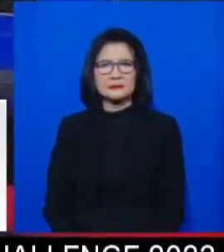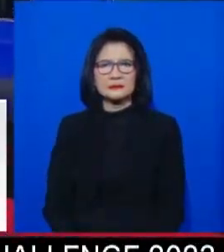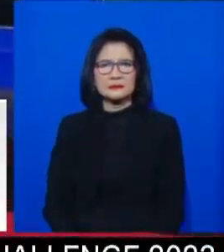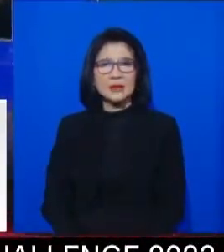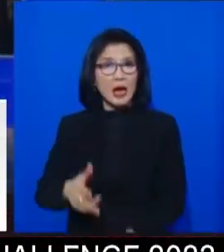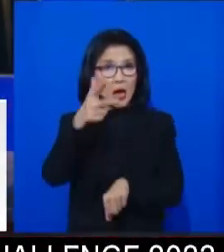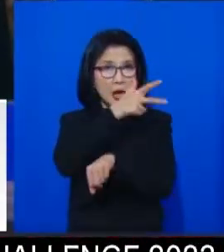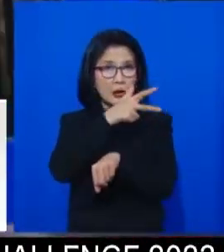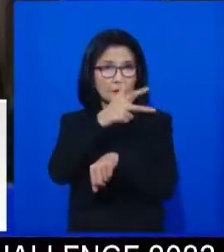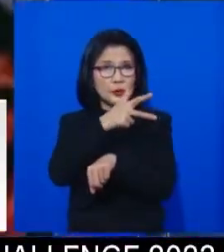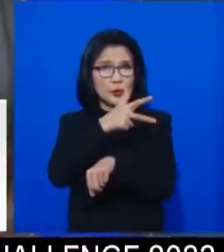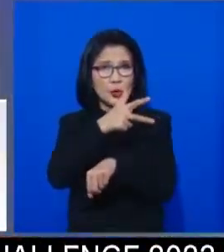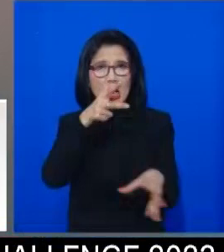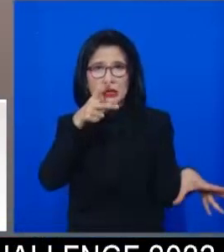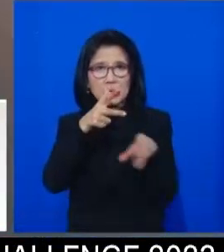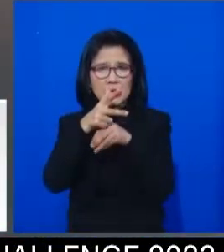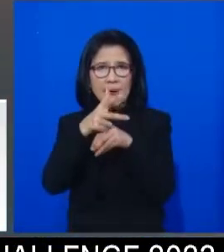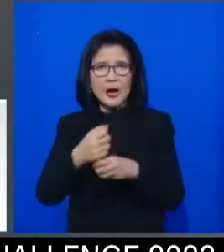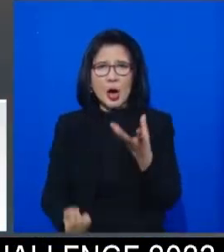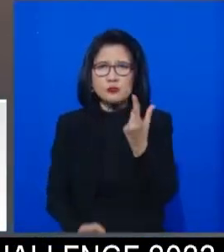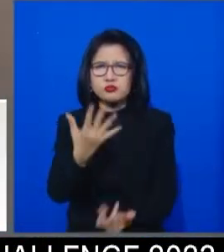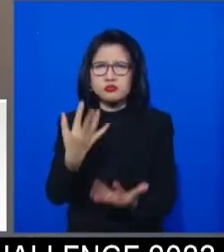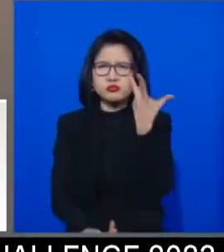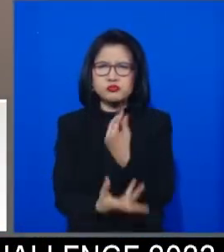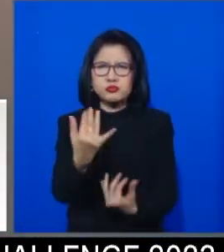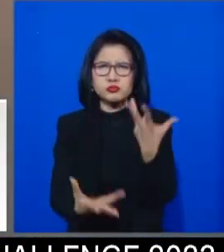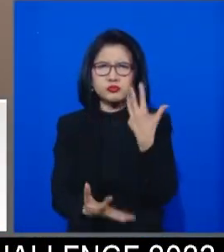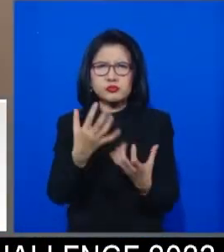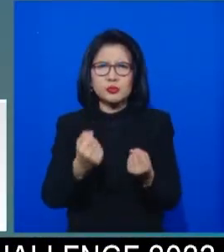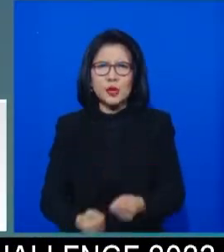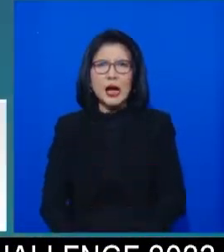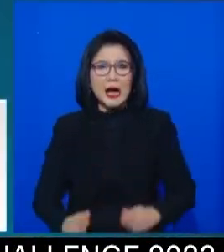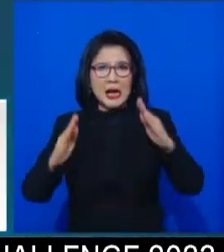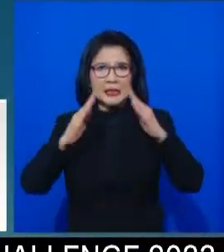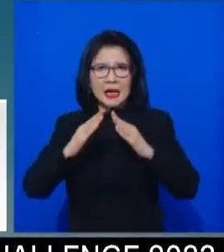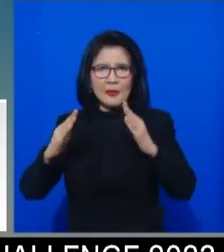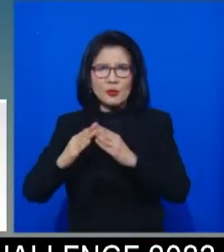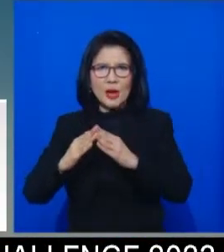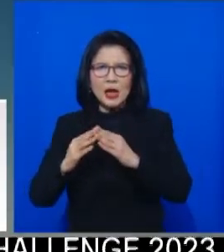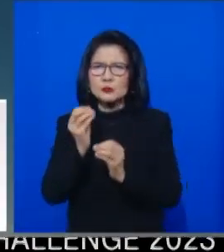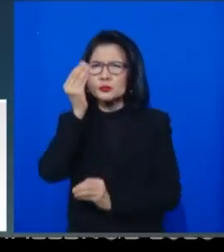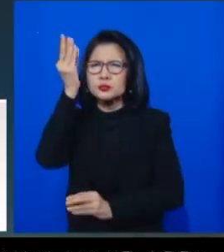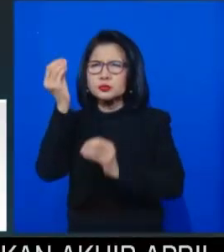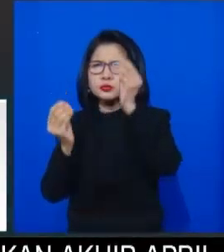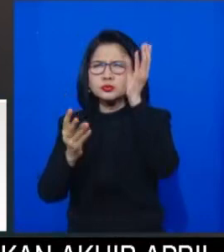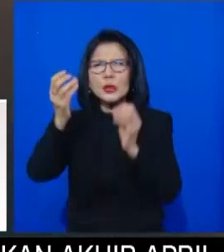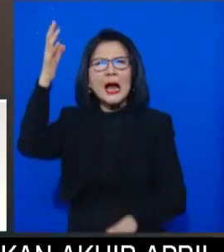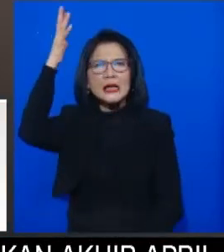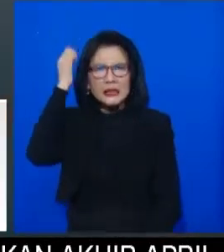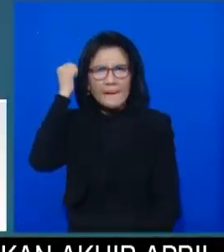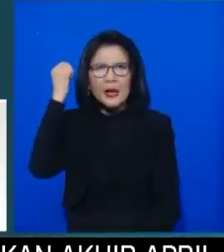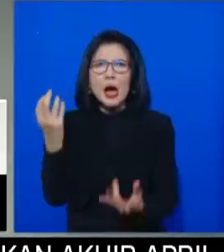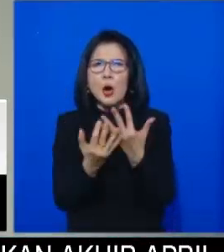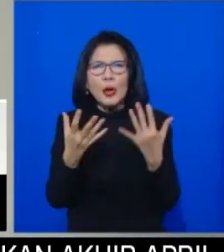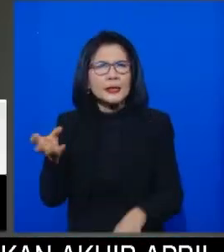Dalam video amatir yang direkam warga terlihat kobaran api begitu besar di dalam rumah disertai kepulan asap hitam. Warga sempat